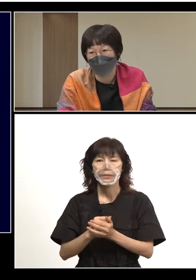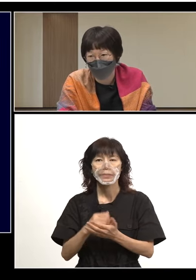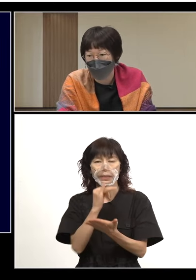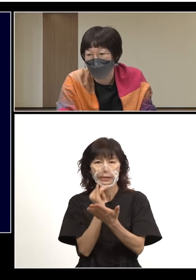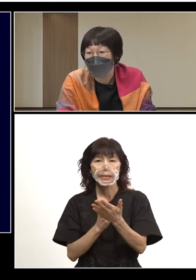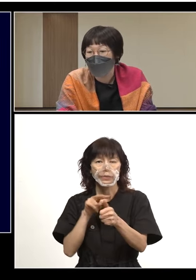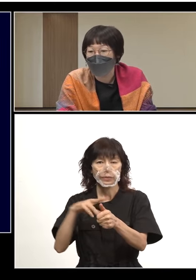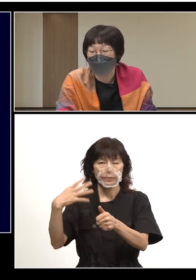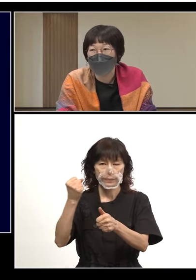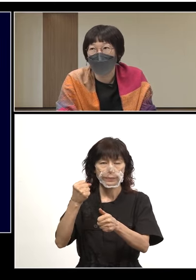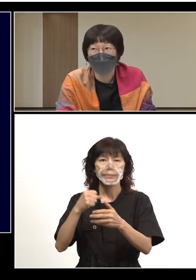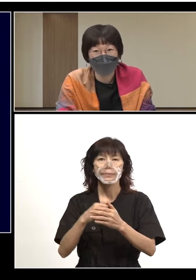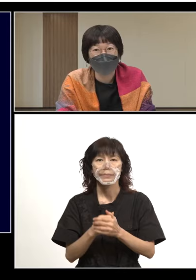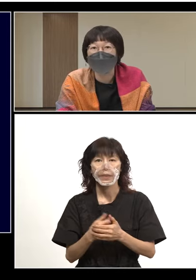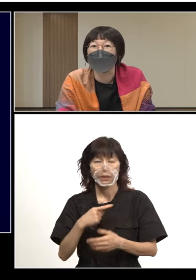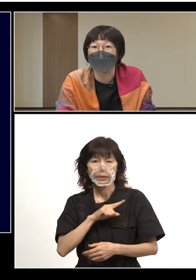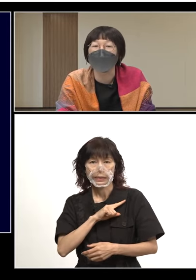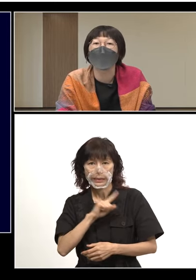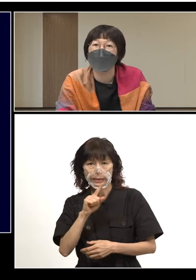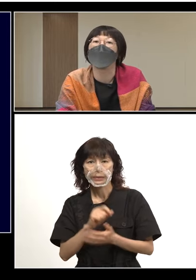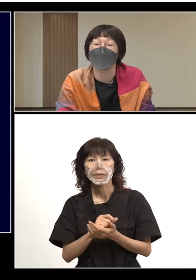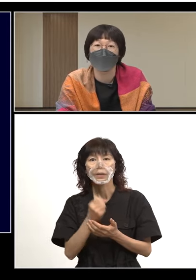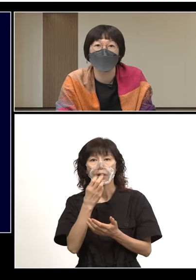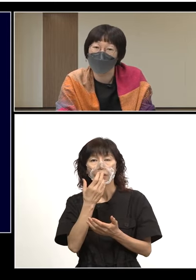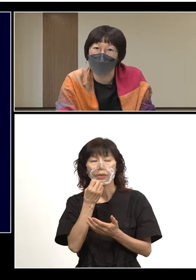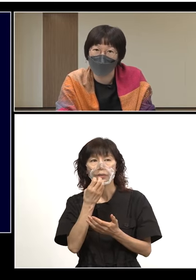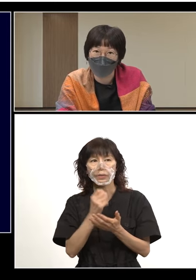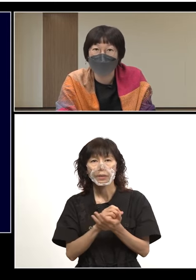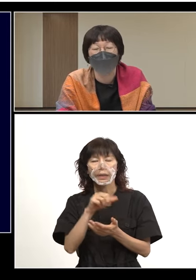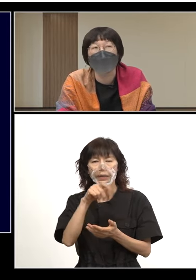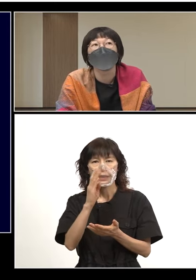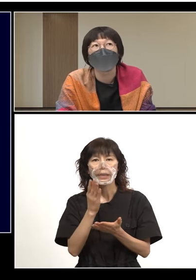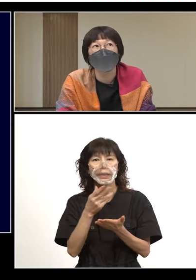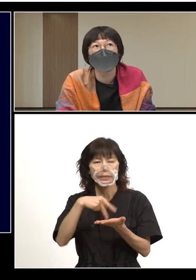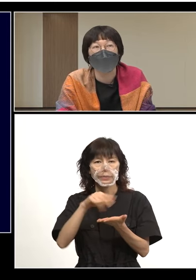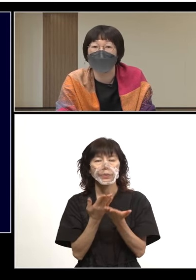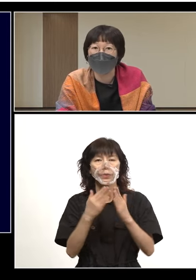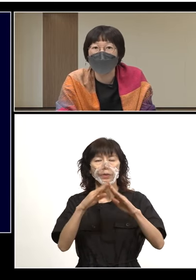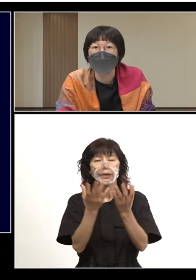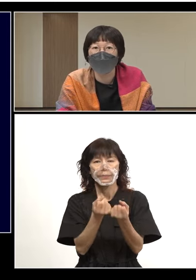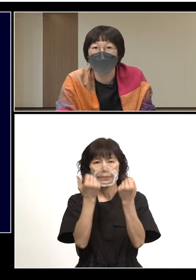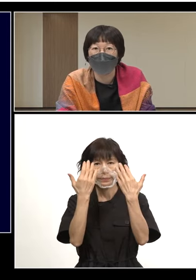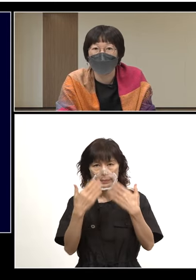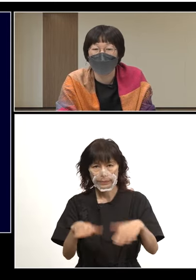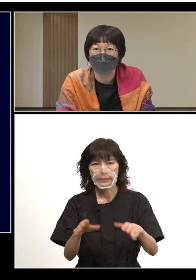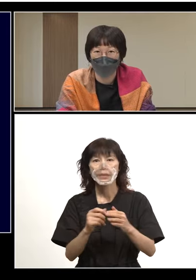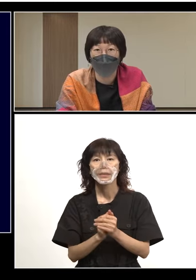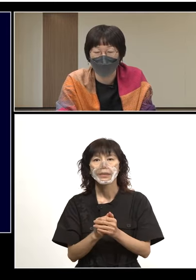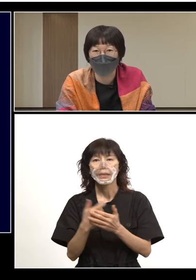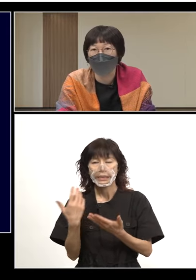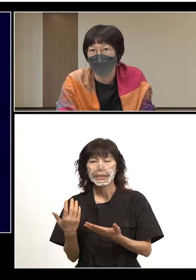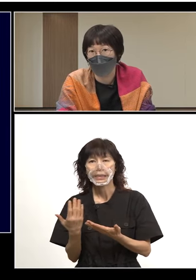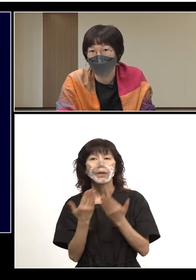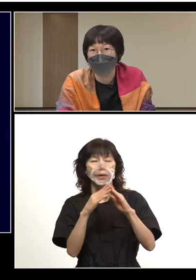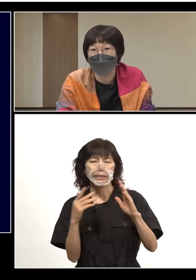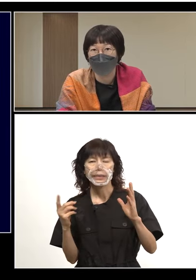藝術總監。咁我本身自己就係香港演藝學院舞蹈學院畢業嘅。咁其實我而家咧，亦都係翻翻去學院